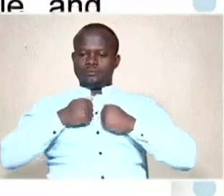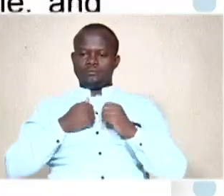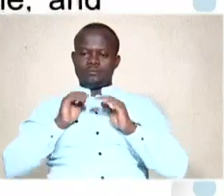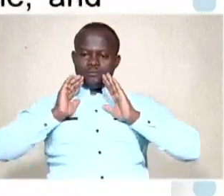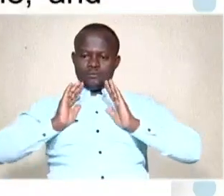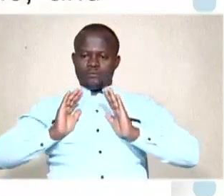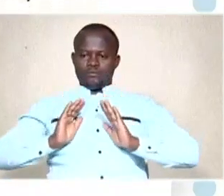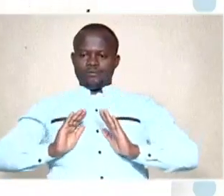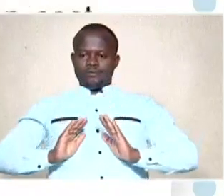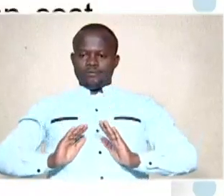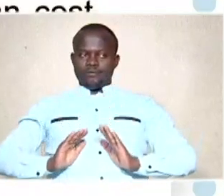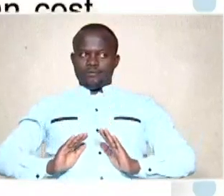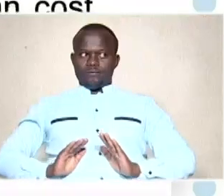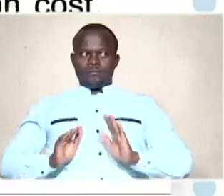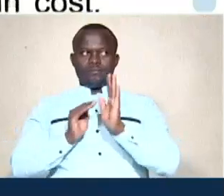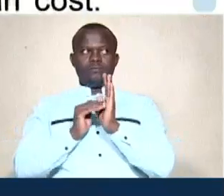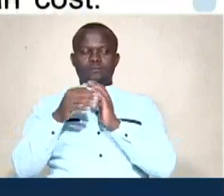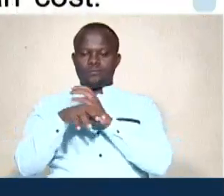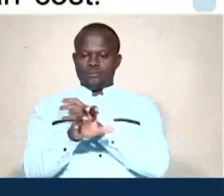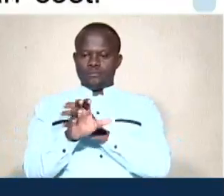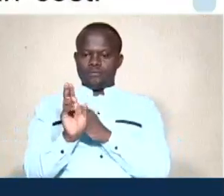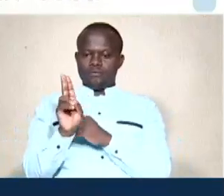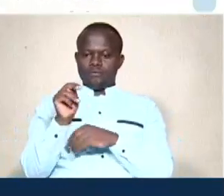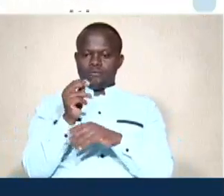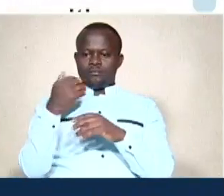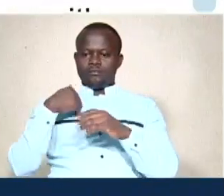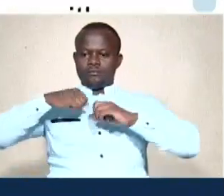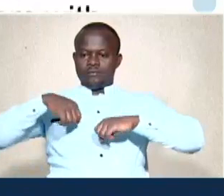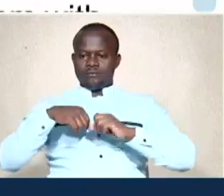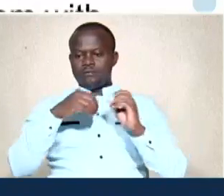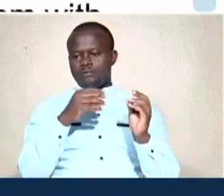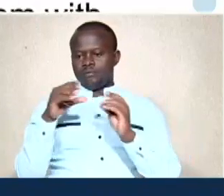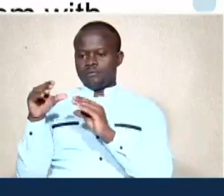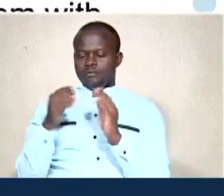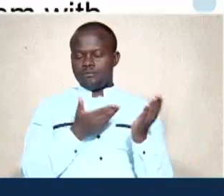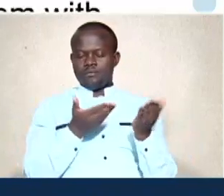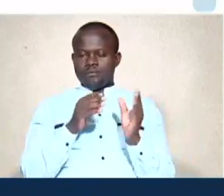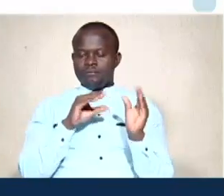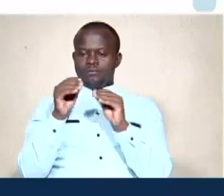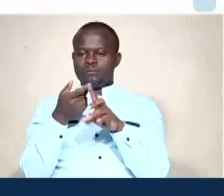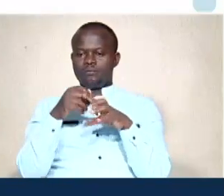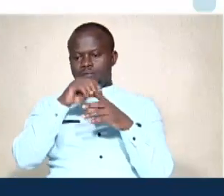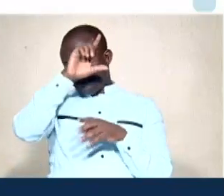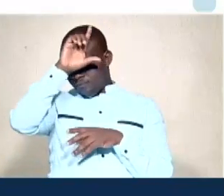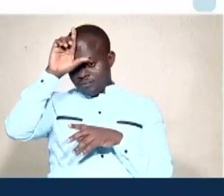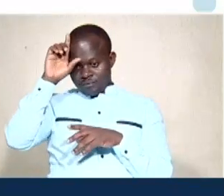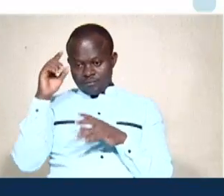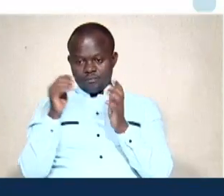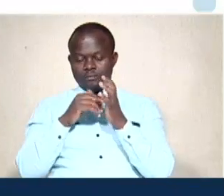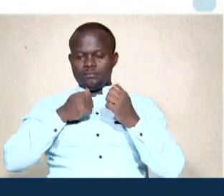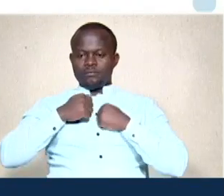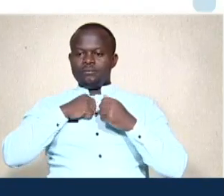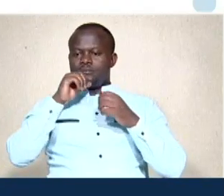gitekanye kandi n'ishami ry'umuryango w'abibumbye rikaba rifitanye amasezerano n'u Rwanda yo kwakira abimukira bavuye muri Libya. U Rwanda narwo kandi ntirwishimiye